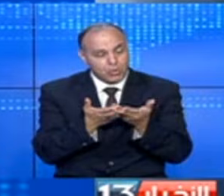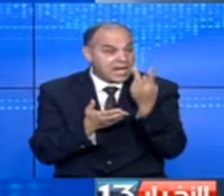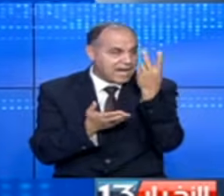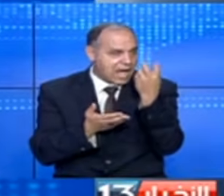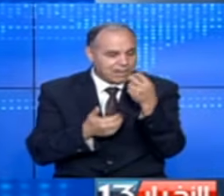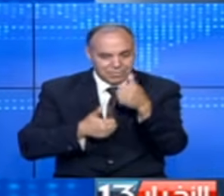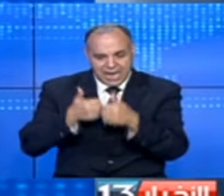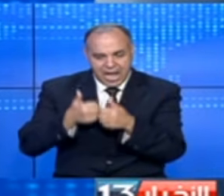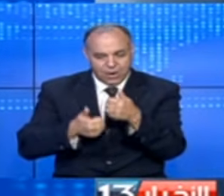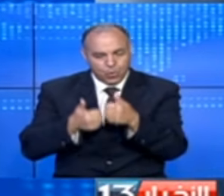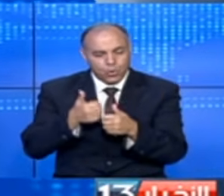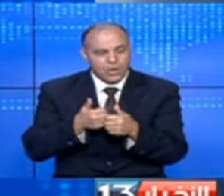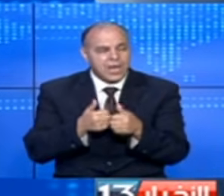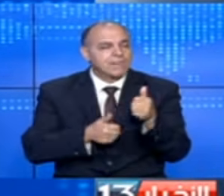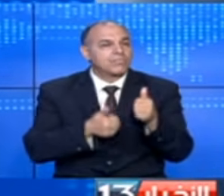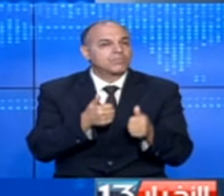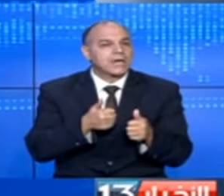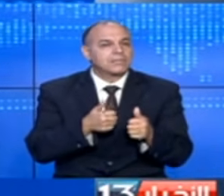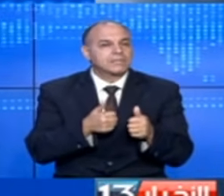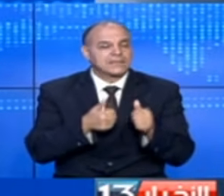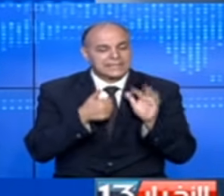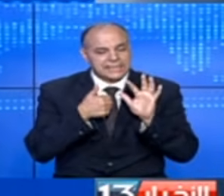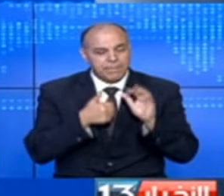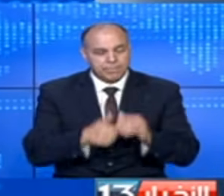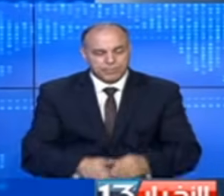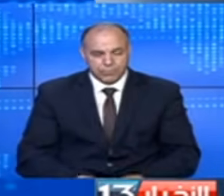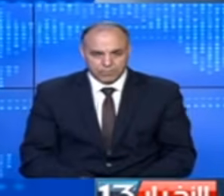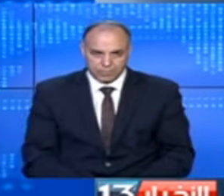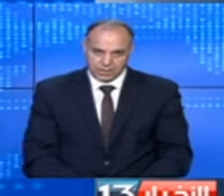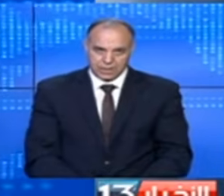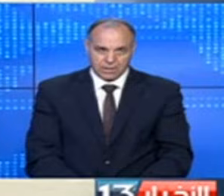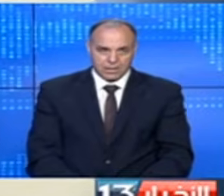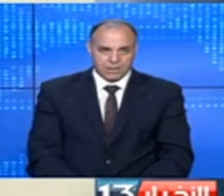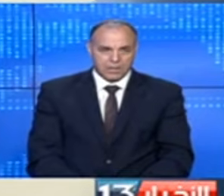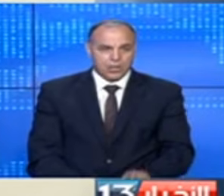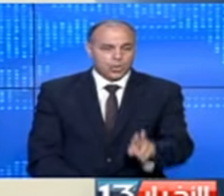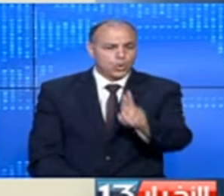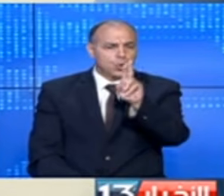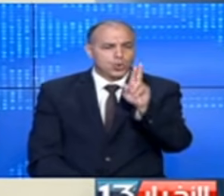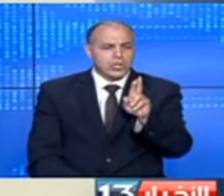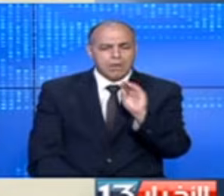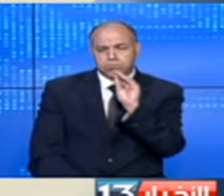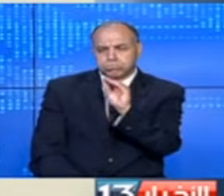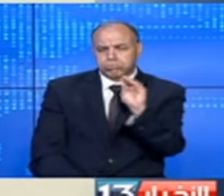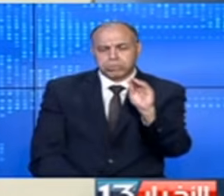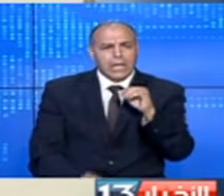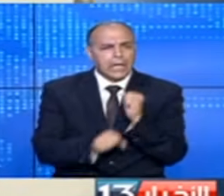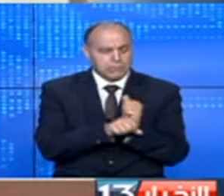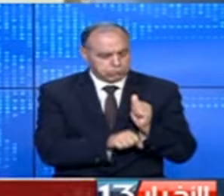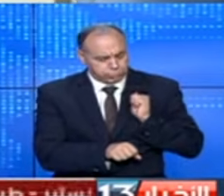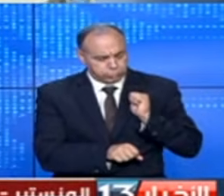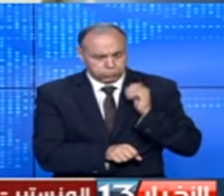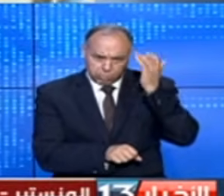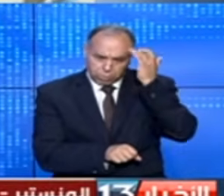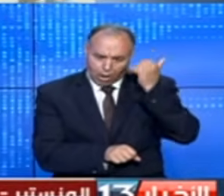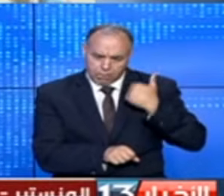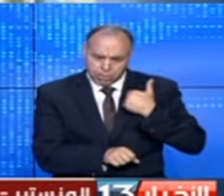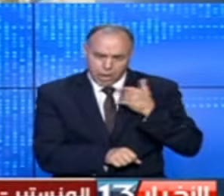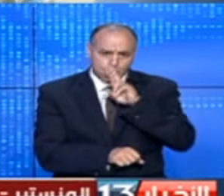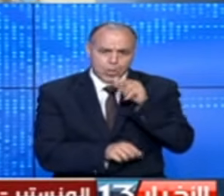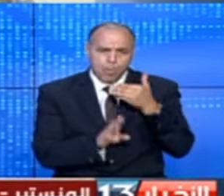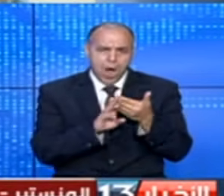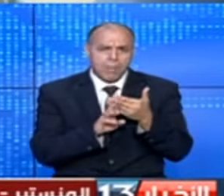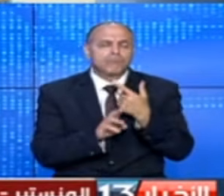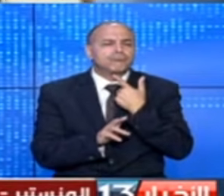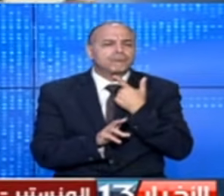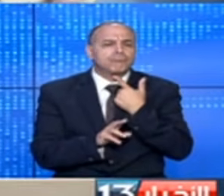الثاني اجتياز اختبارات مناظرة السيزيام. يسأل على أي حاجة، معناتها يخدم بنفسيته برشا. كانت المعلم حب